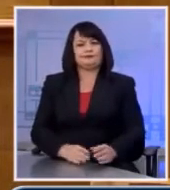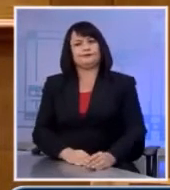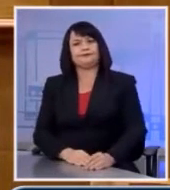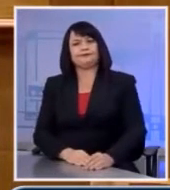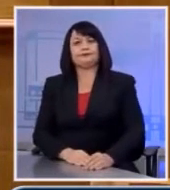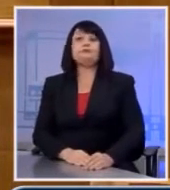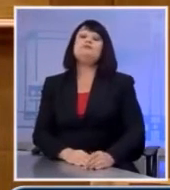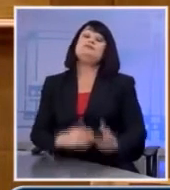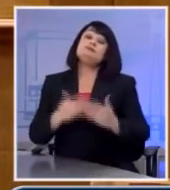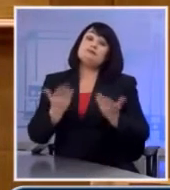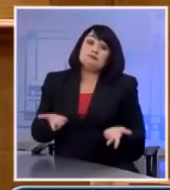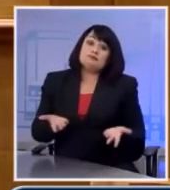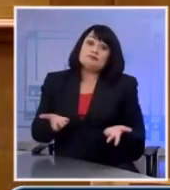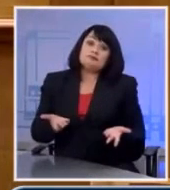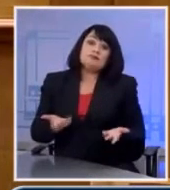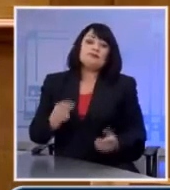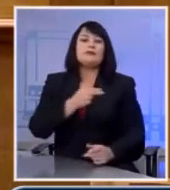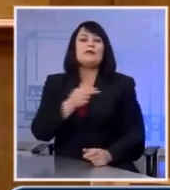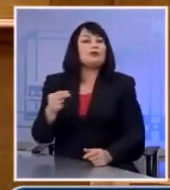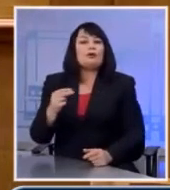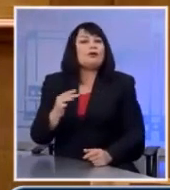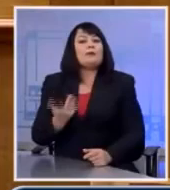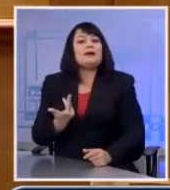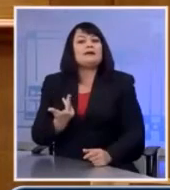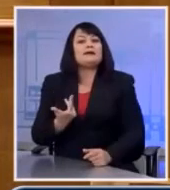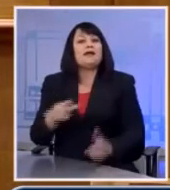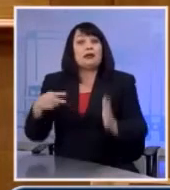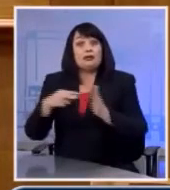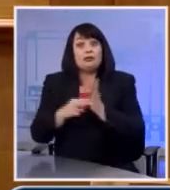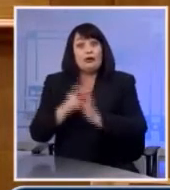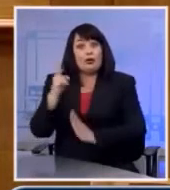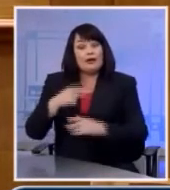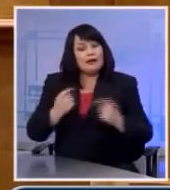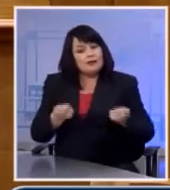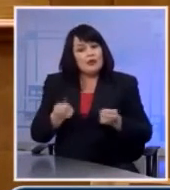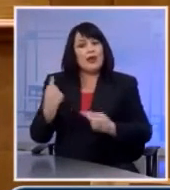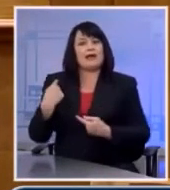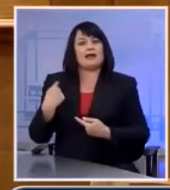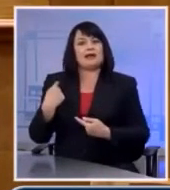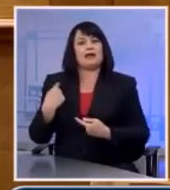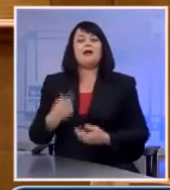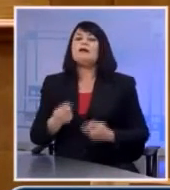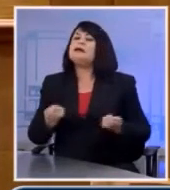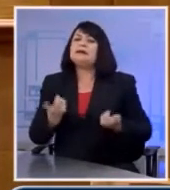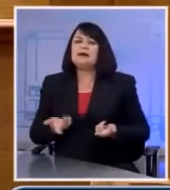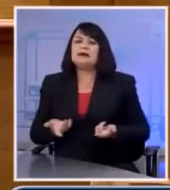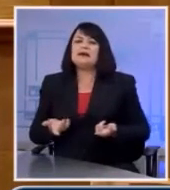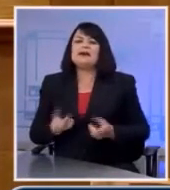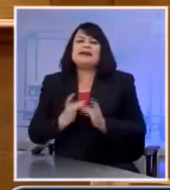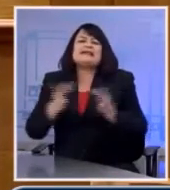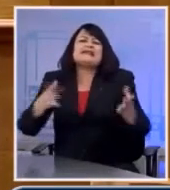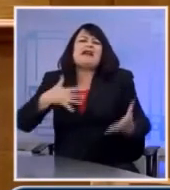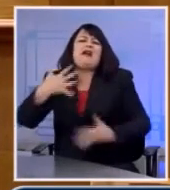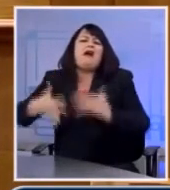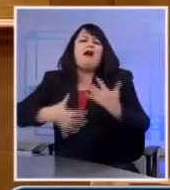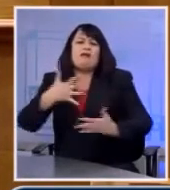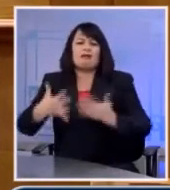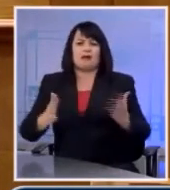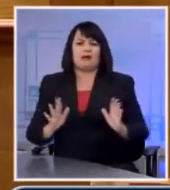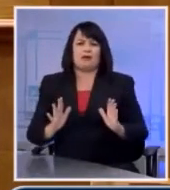Πρόκειται, κυρίες και κύριοι βουλευτές, αυτό που συνέβη το 12 για ένα από τα πιο μεγάλα σκάνδαλα που έχουν